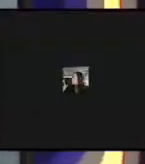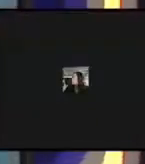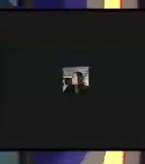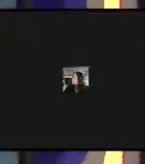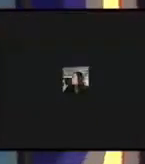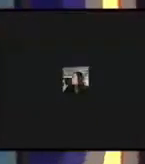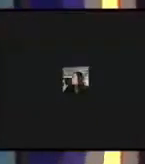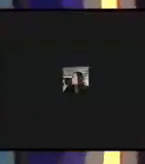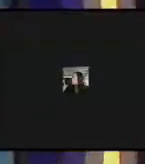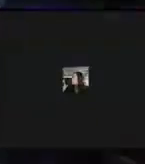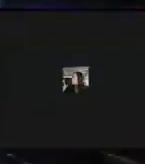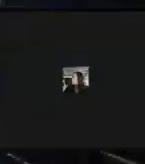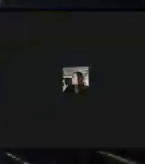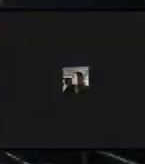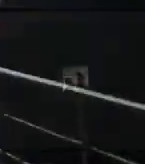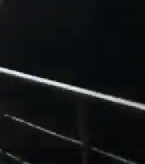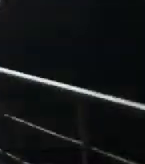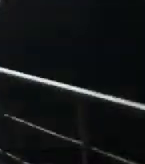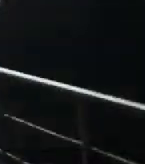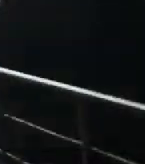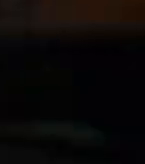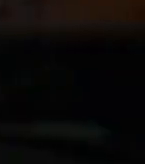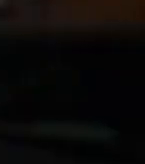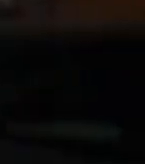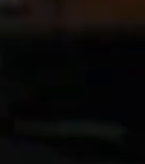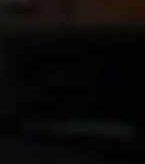Bagong Pag-asa.